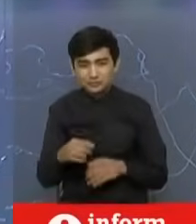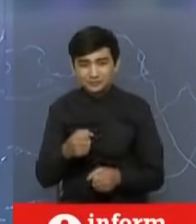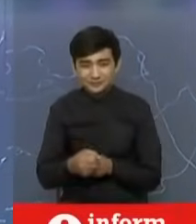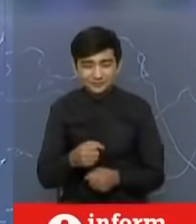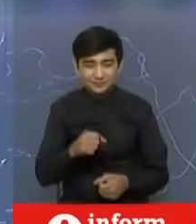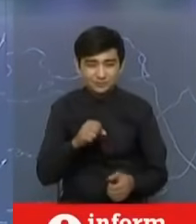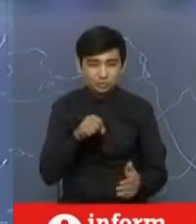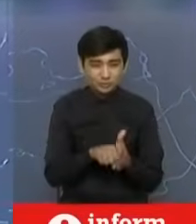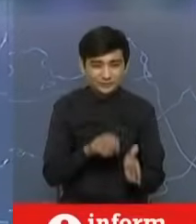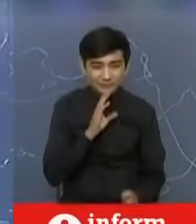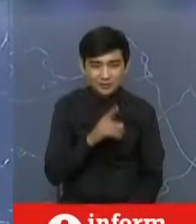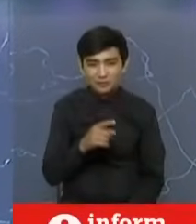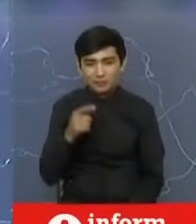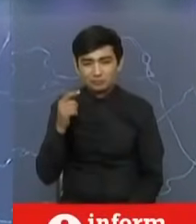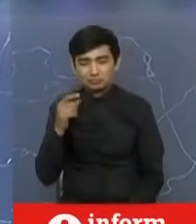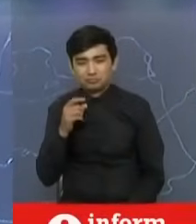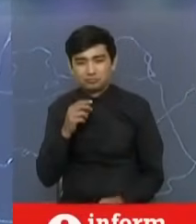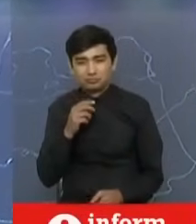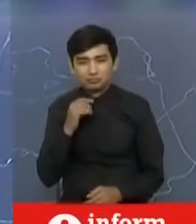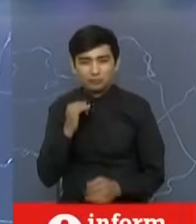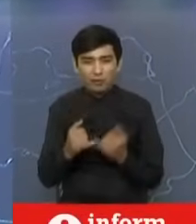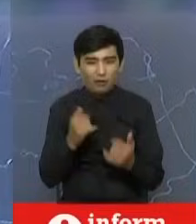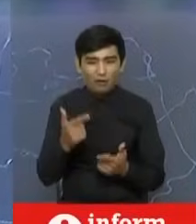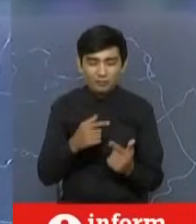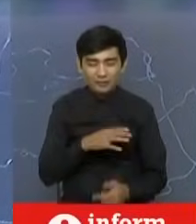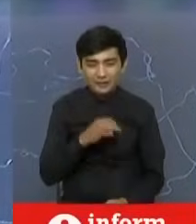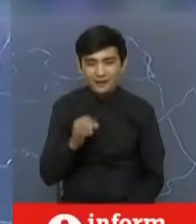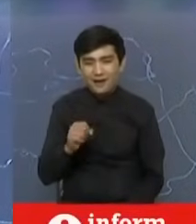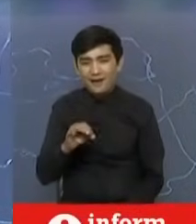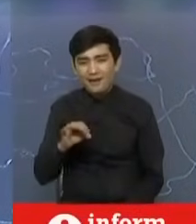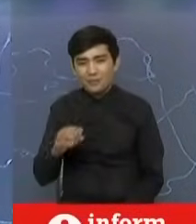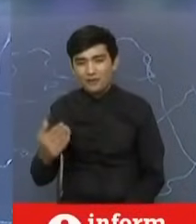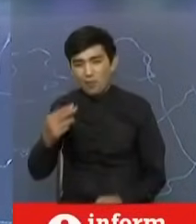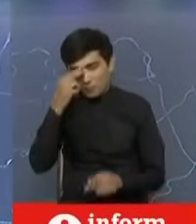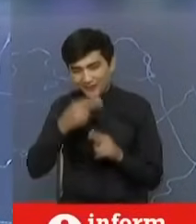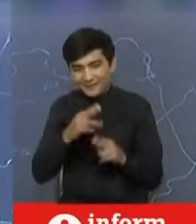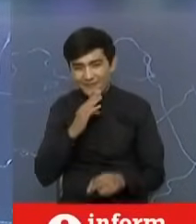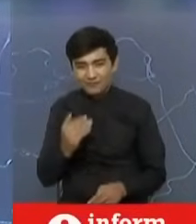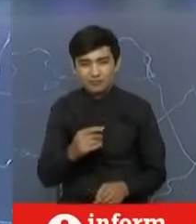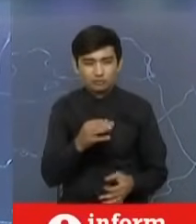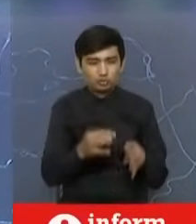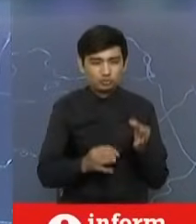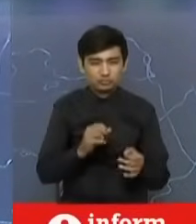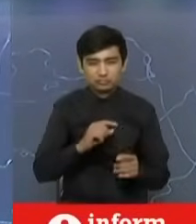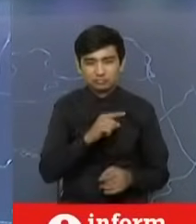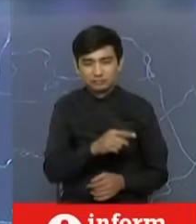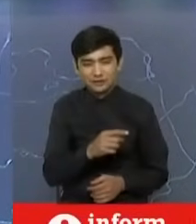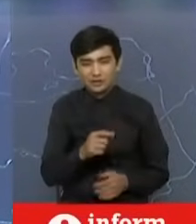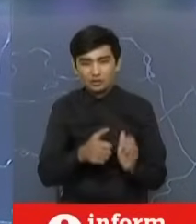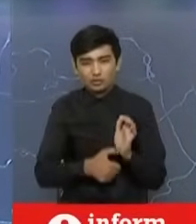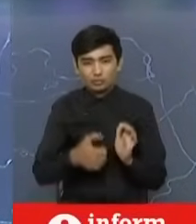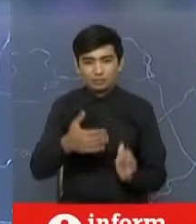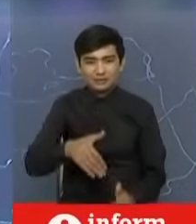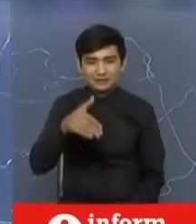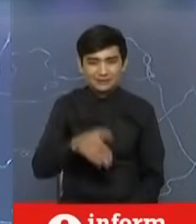девушке. Иск подал ее брат Айтбек Амангельде. Суд первой инстанции обязал блогера дать опровержение и взыскать с него